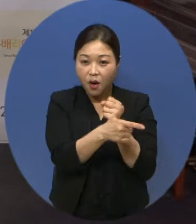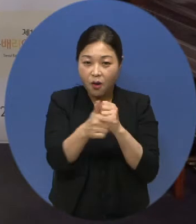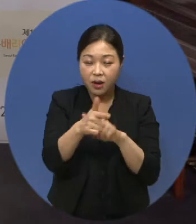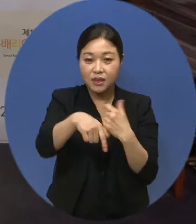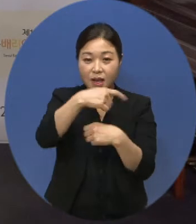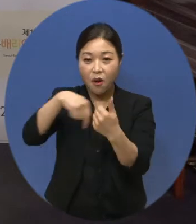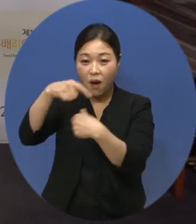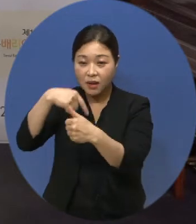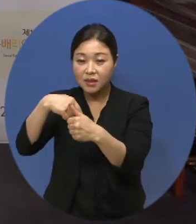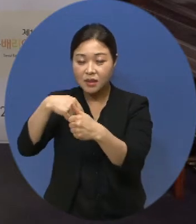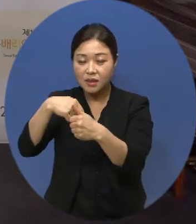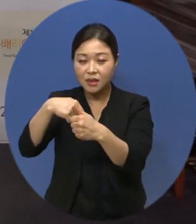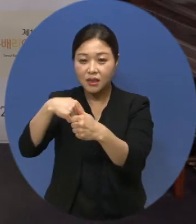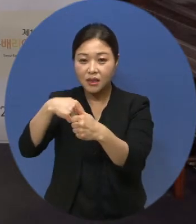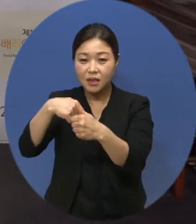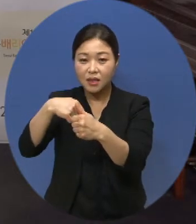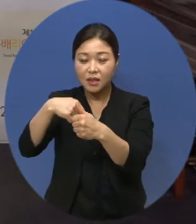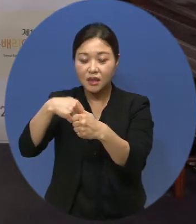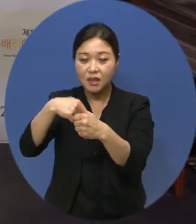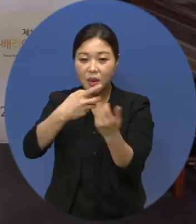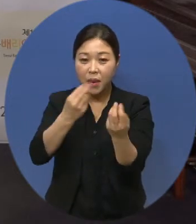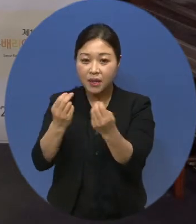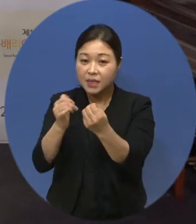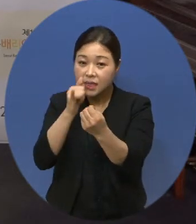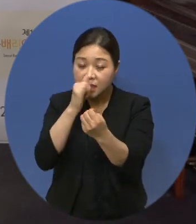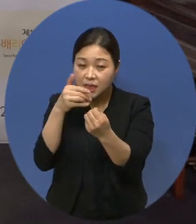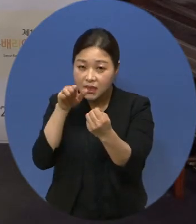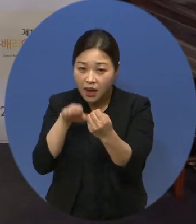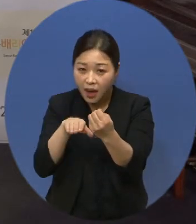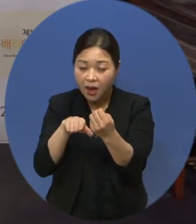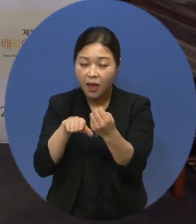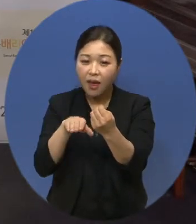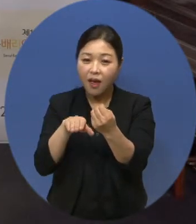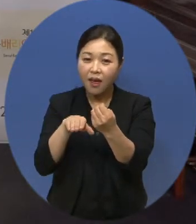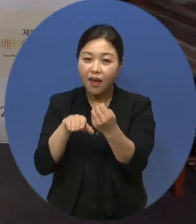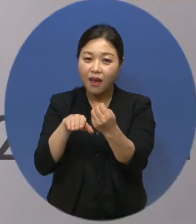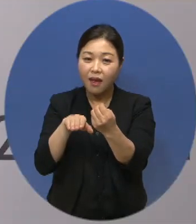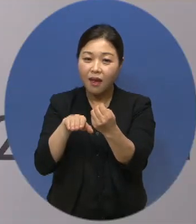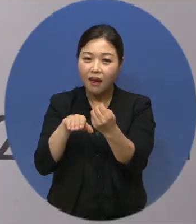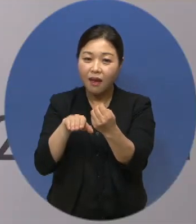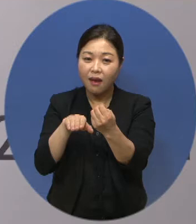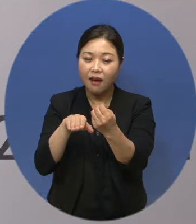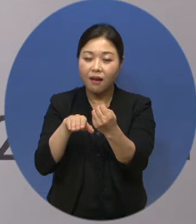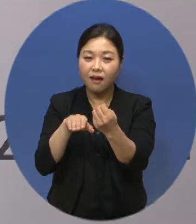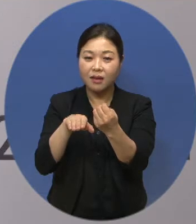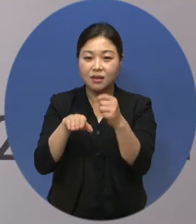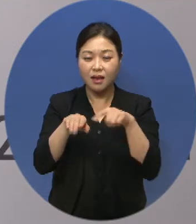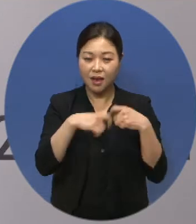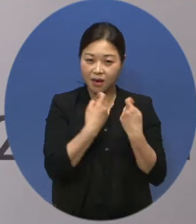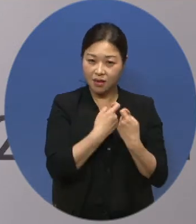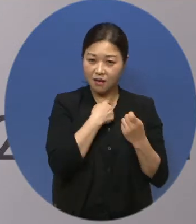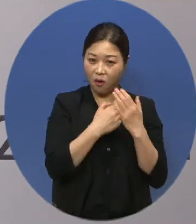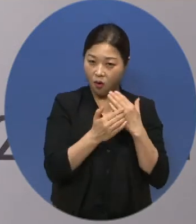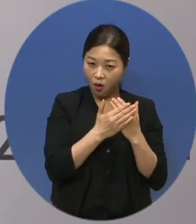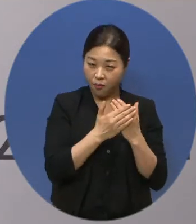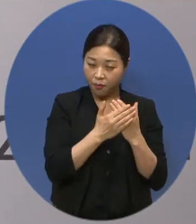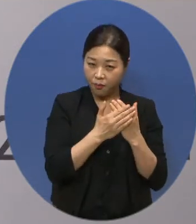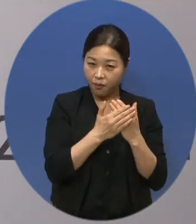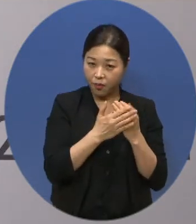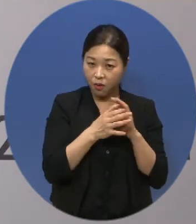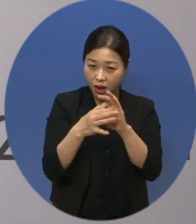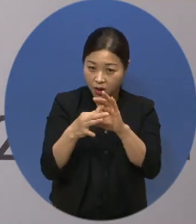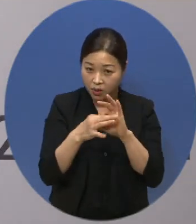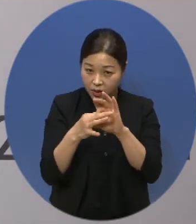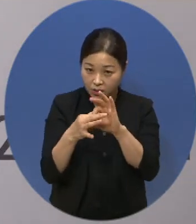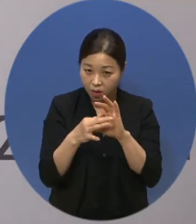사실은 여러 맥락들을 보면서 고려를 하게 되잖아요. 그래서 이게 어떤 개인의 경험에서